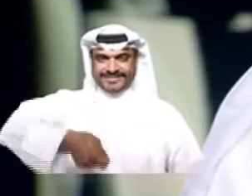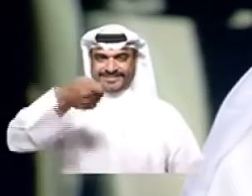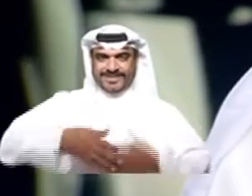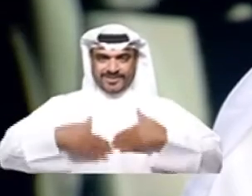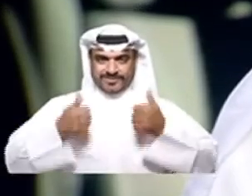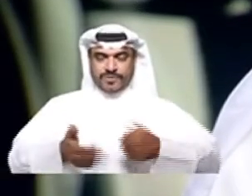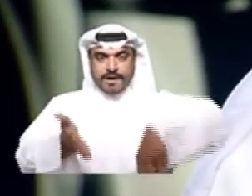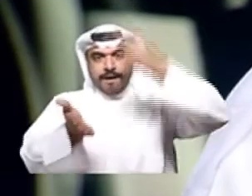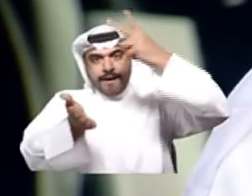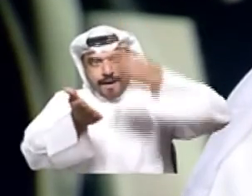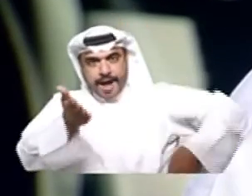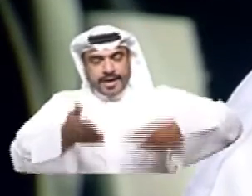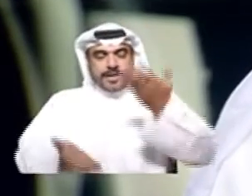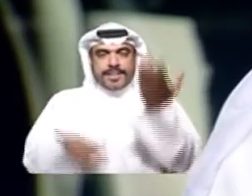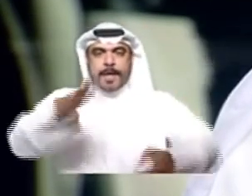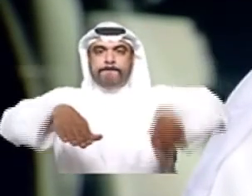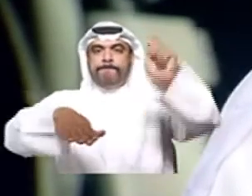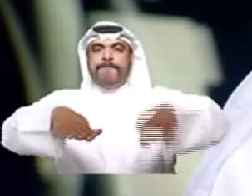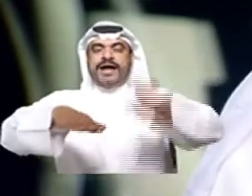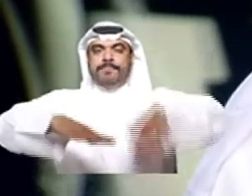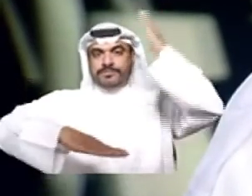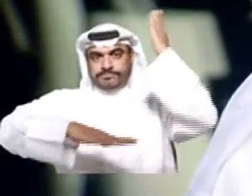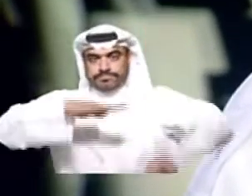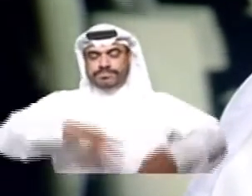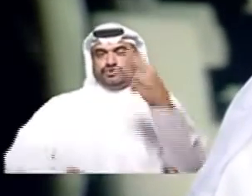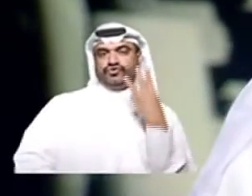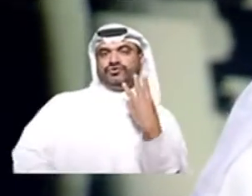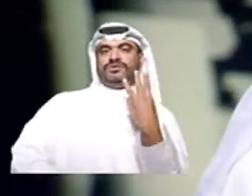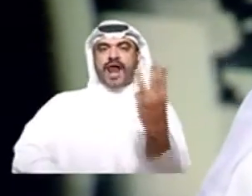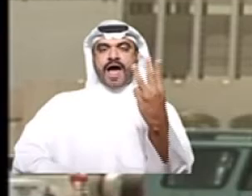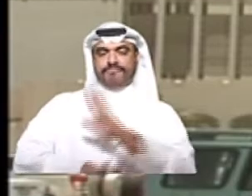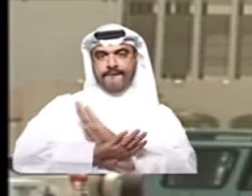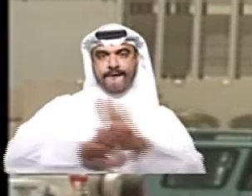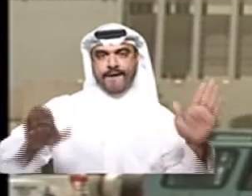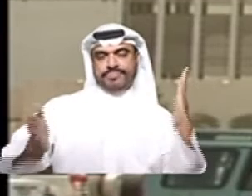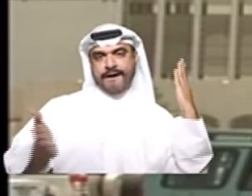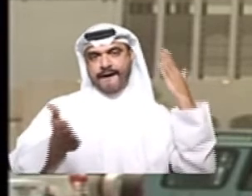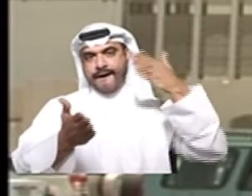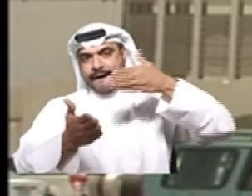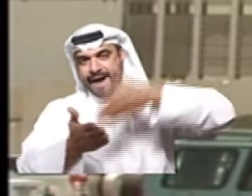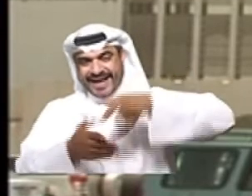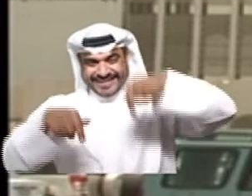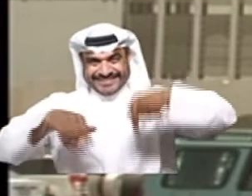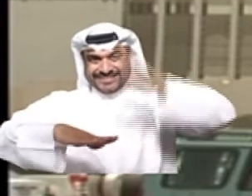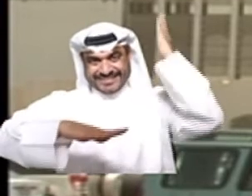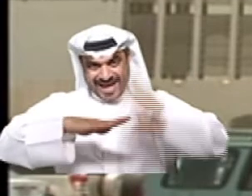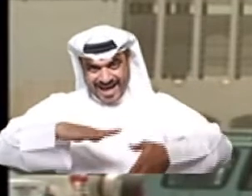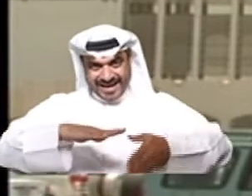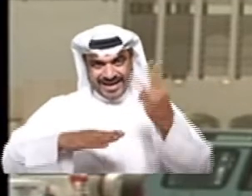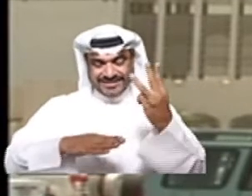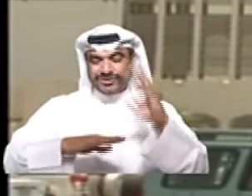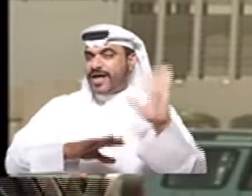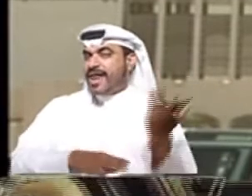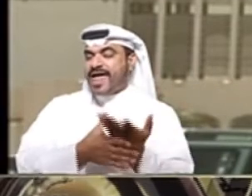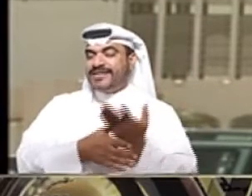قررت محكمة التمييز اليوم مد أجل النطق بالحكم في قضية دخول مجلس الأمة إلى جلسة الثامن من شهر